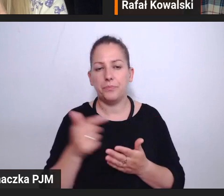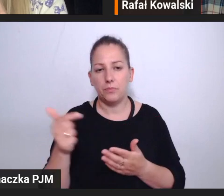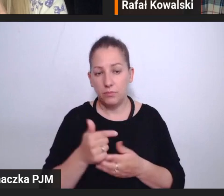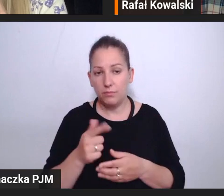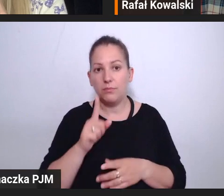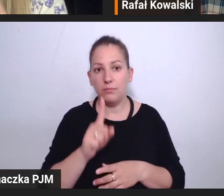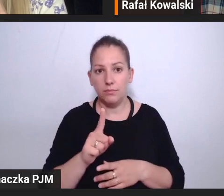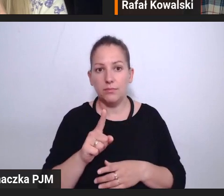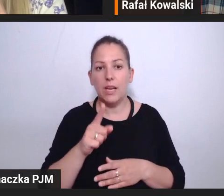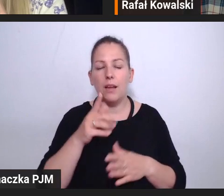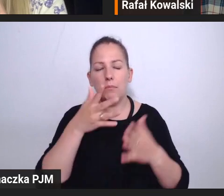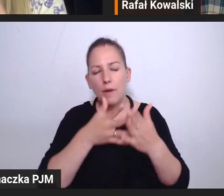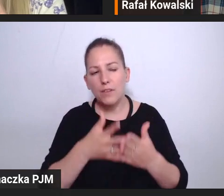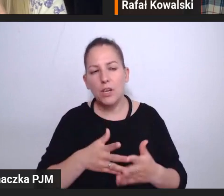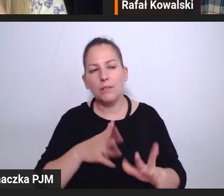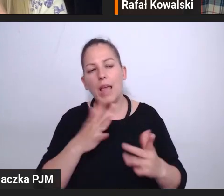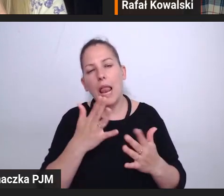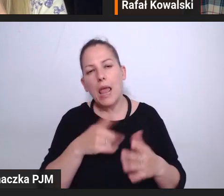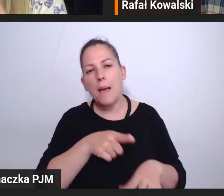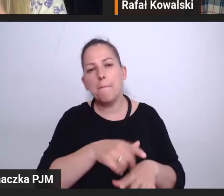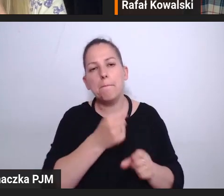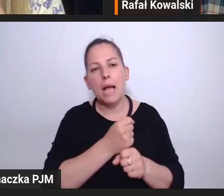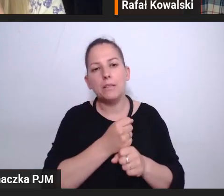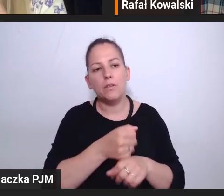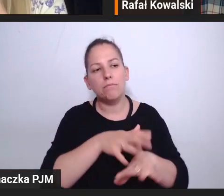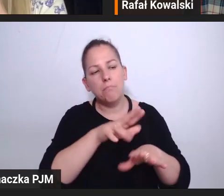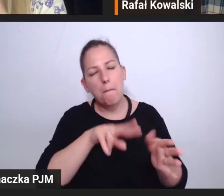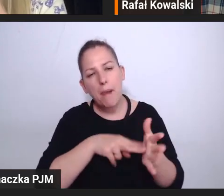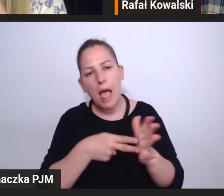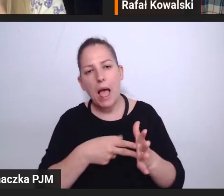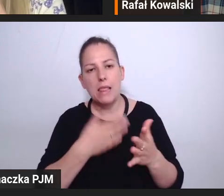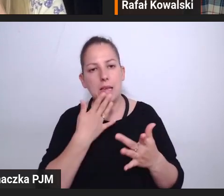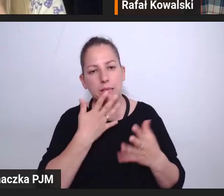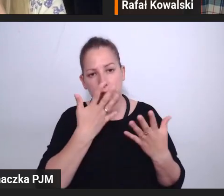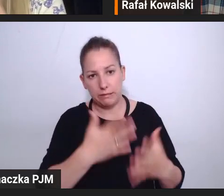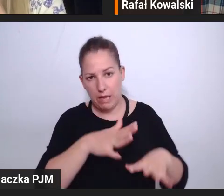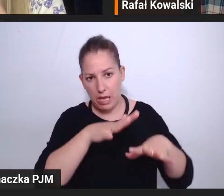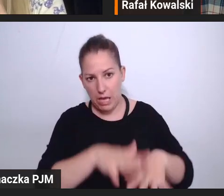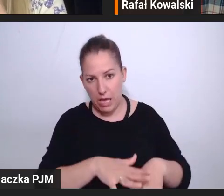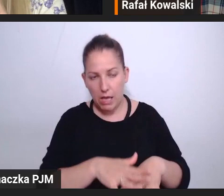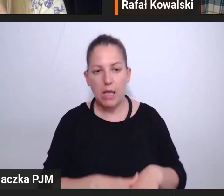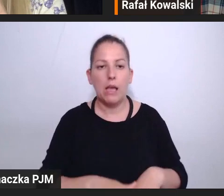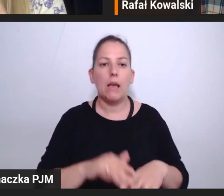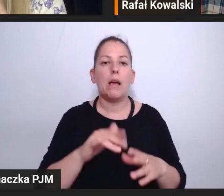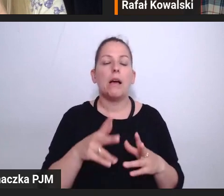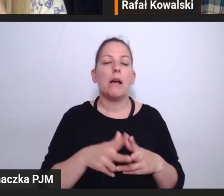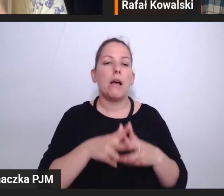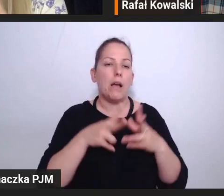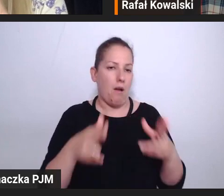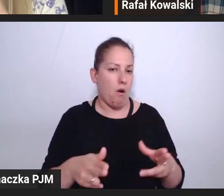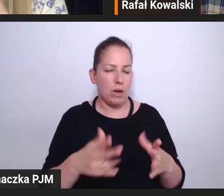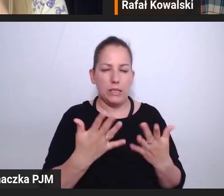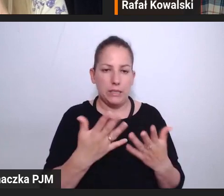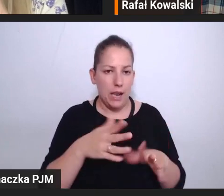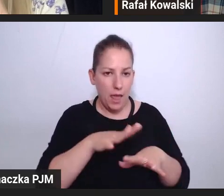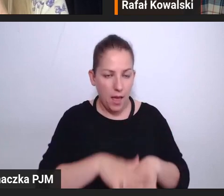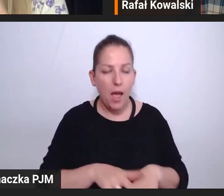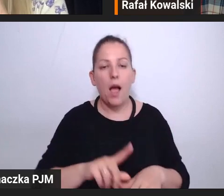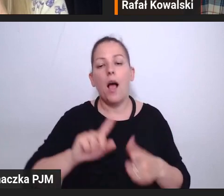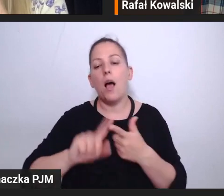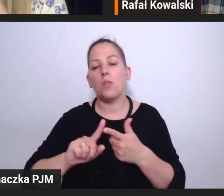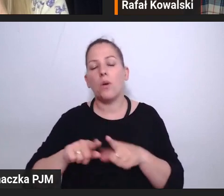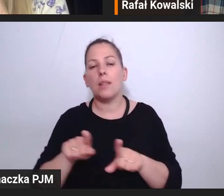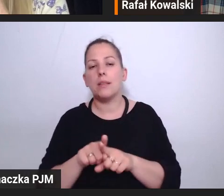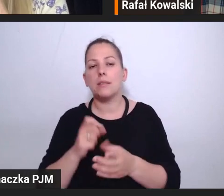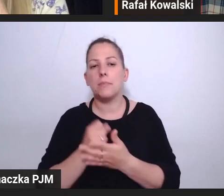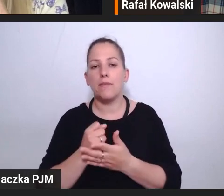pierwsze przewidzieć, na ile potem pracownika planujemy zatrudnić, jaki mamy zamiar, to jest jedna rzecz. No a druga rzecz jest